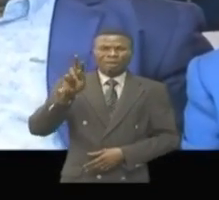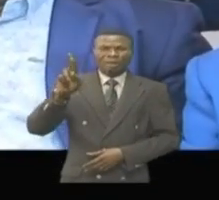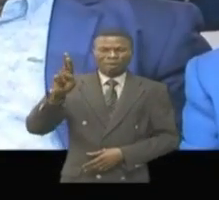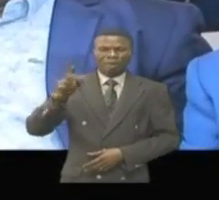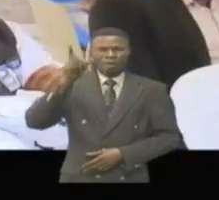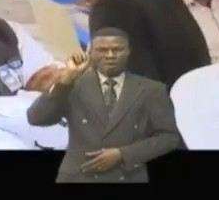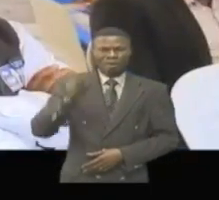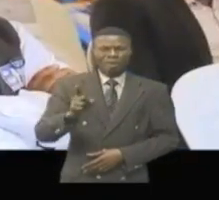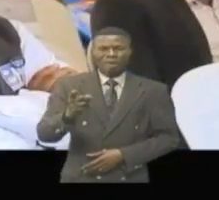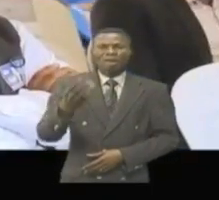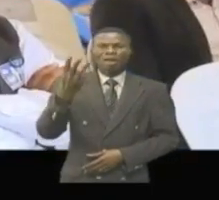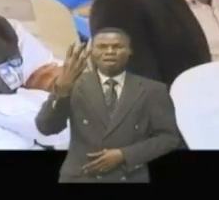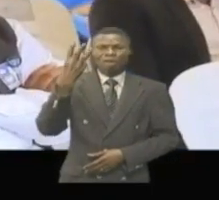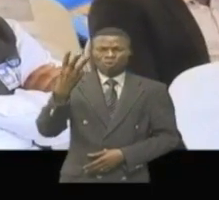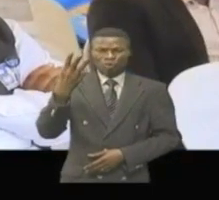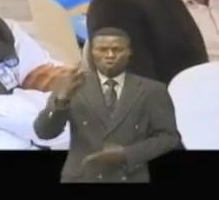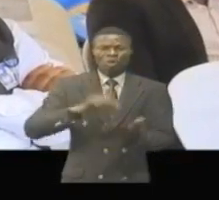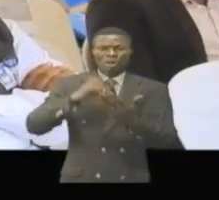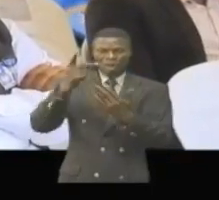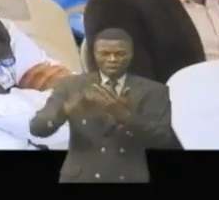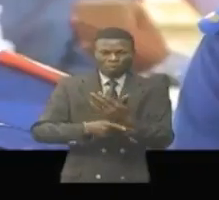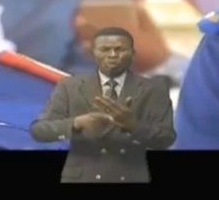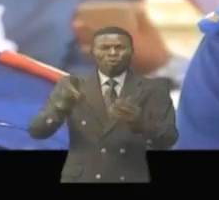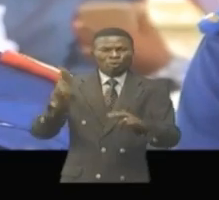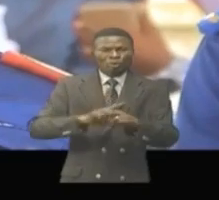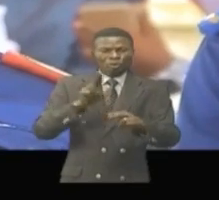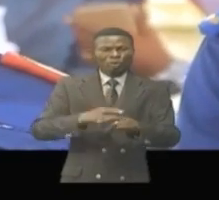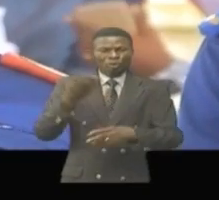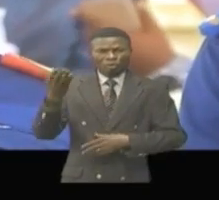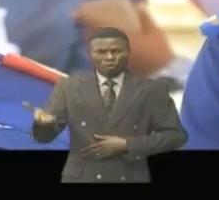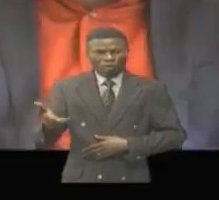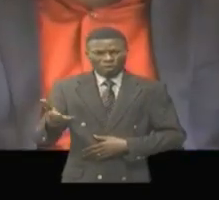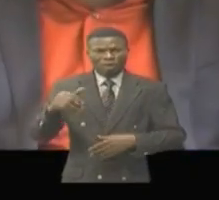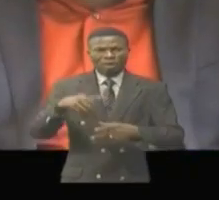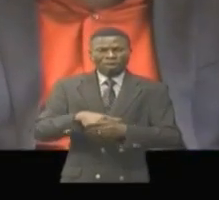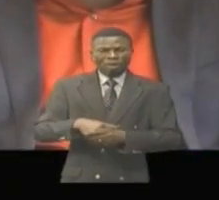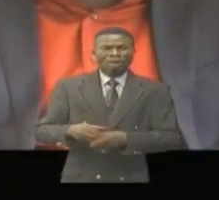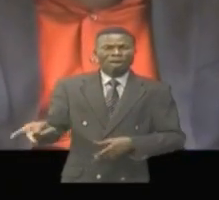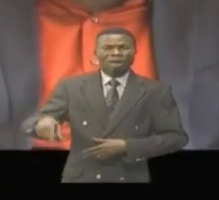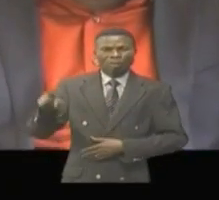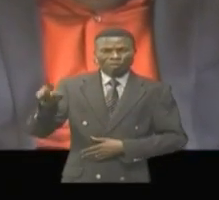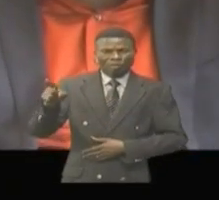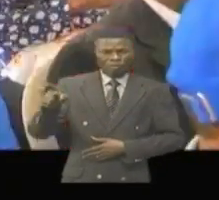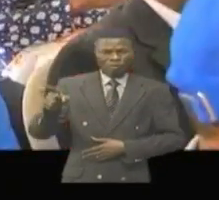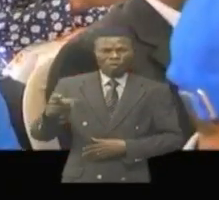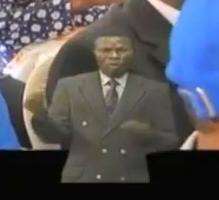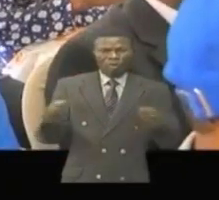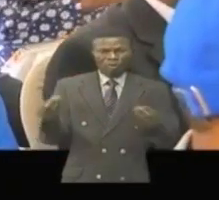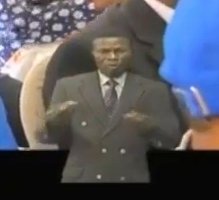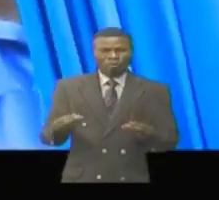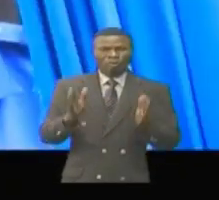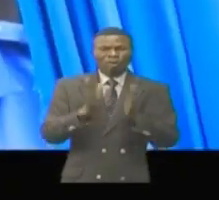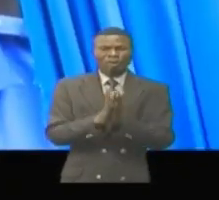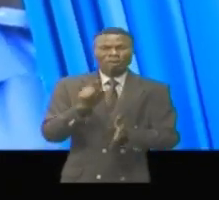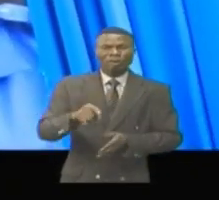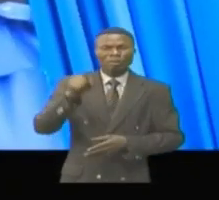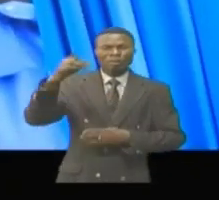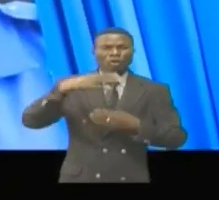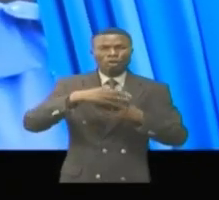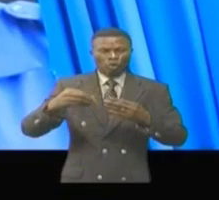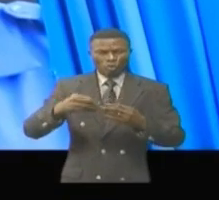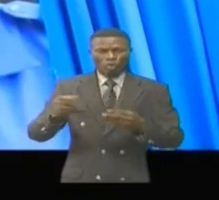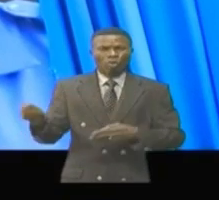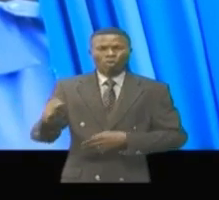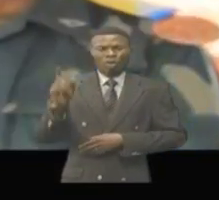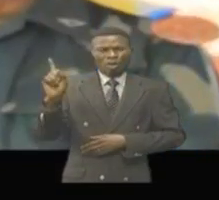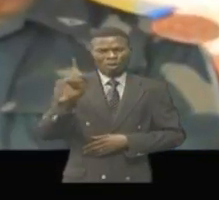projets sociaux de base seront exécutés dans un premier temps sur l'ensemble de la province en raison des 10 millions de dollars par territoire.